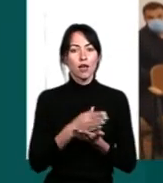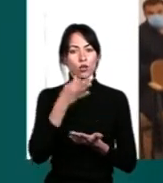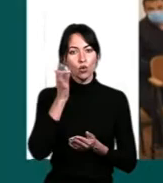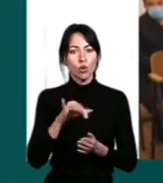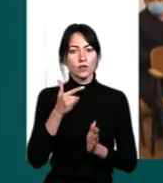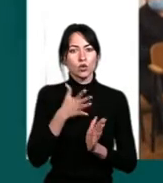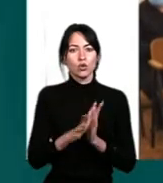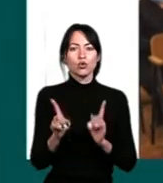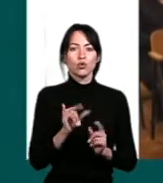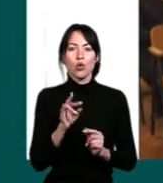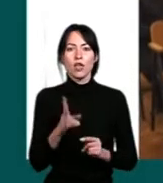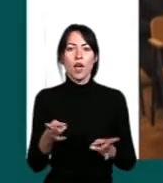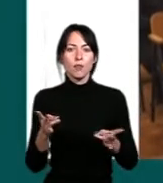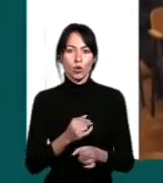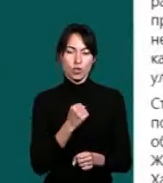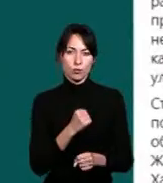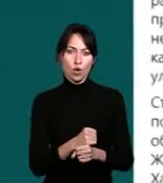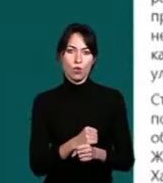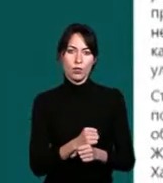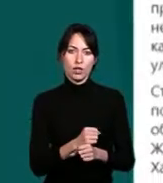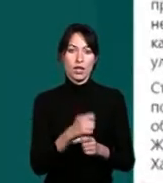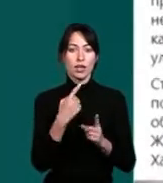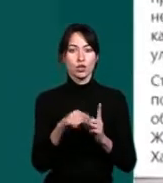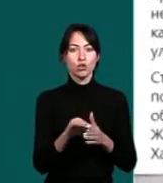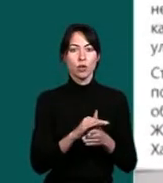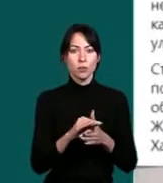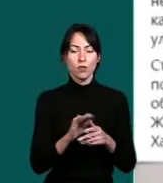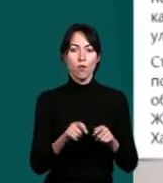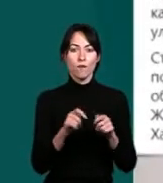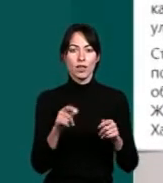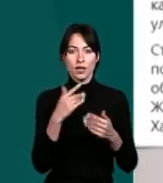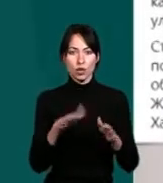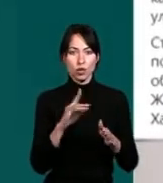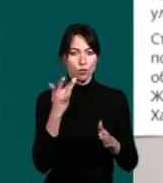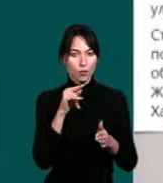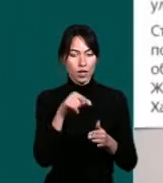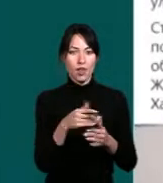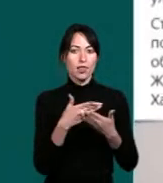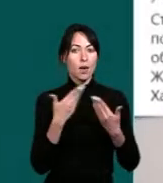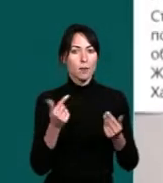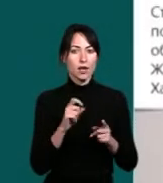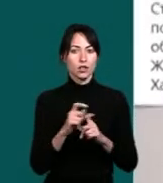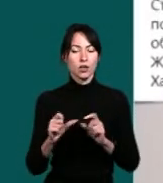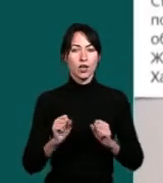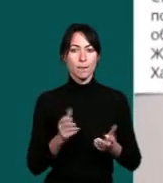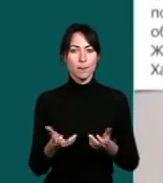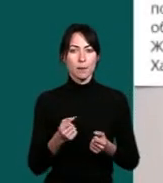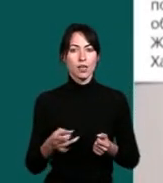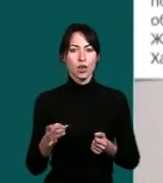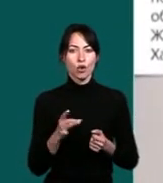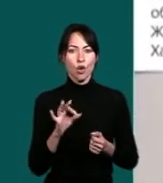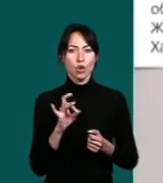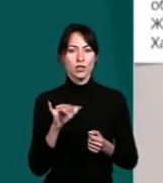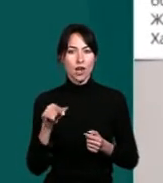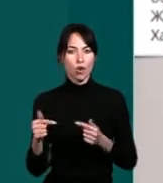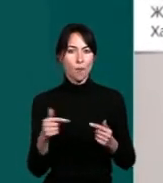розуміння, що і як потрібно робити. Інших прізвищ у відкритому доступі немає. За словами керівниці приймальні регіонального осередку